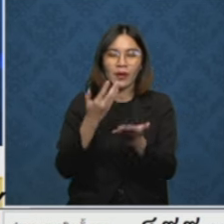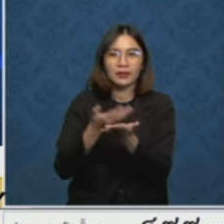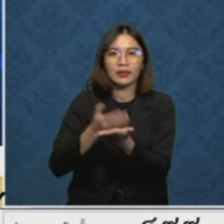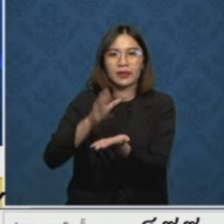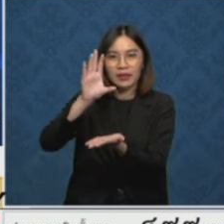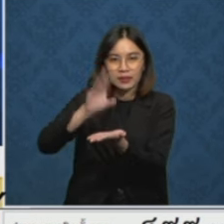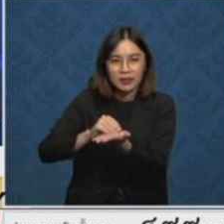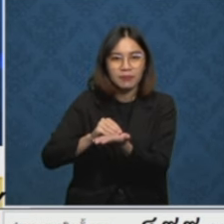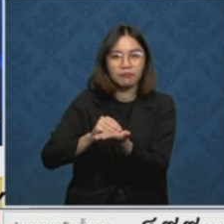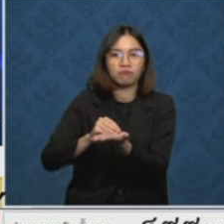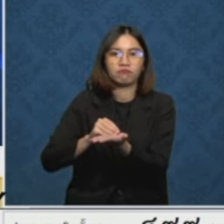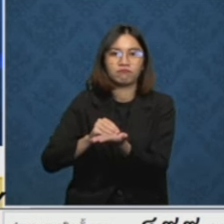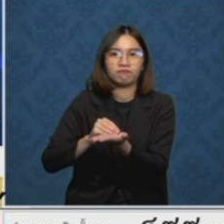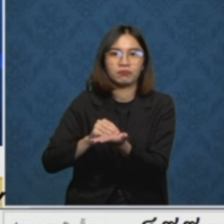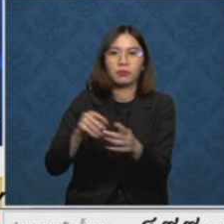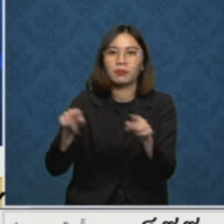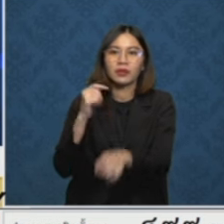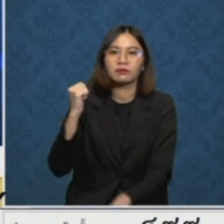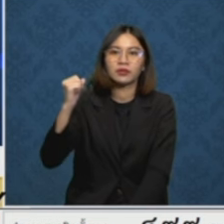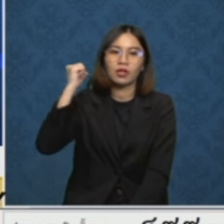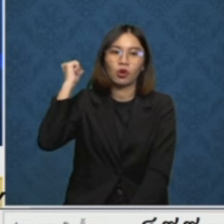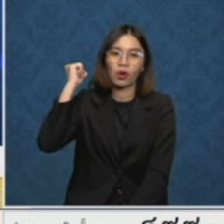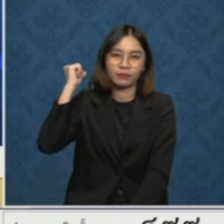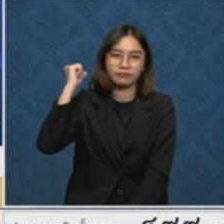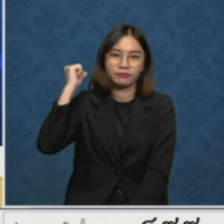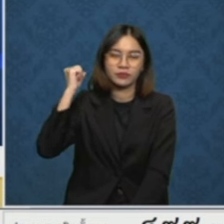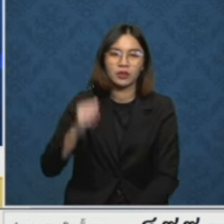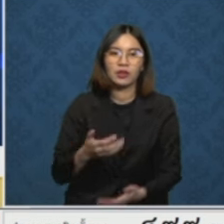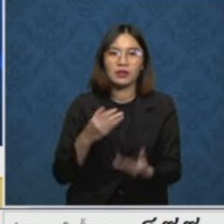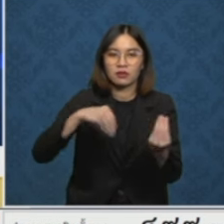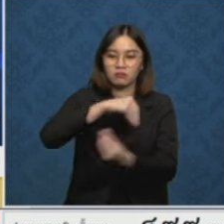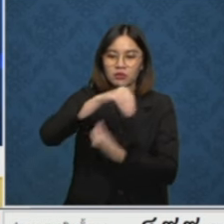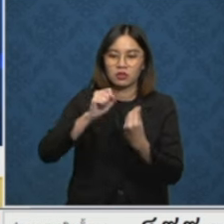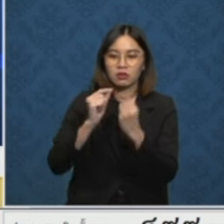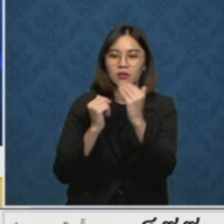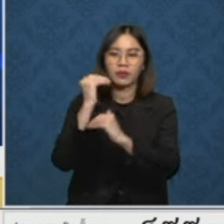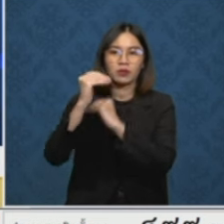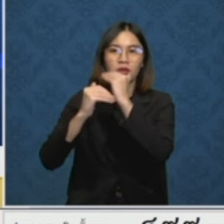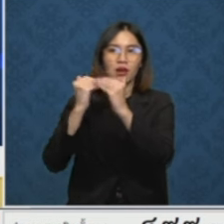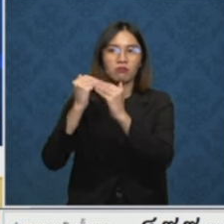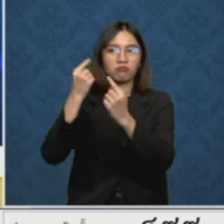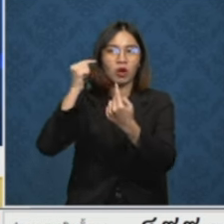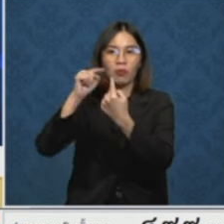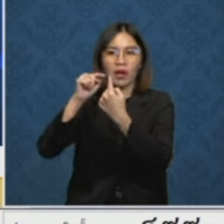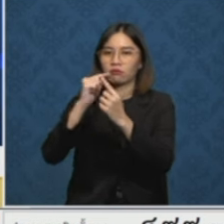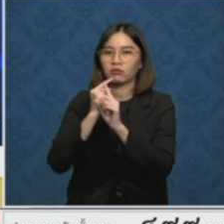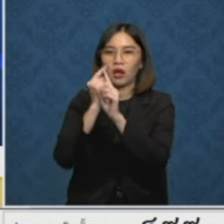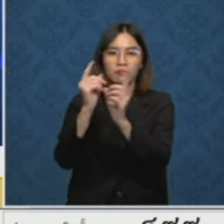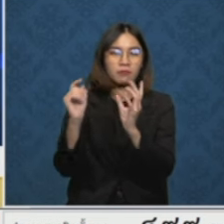ายได้ได้เท่าเดิมเป๊ะเลยทั้งที่เศรษฐกิจไม่ได้โตตามคาด